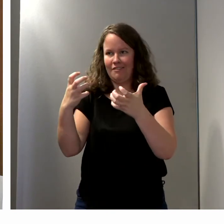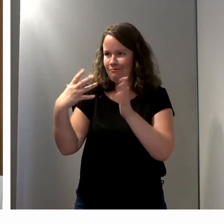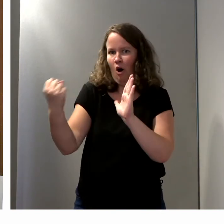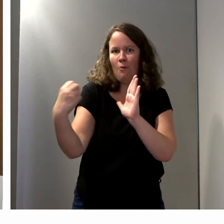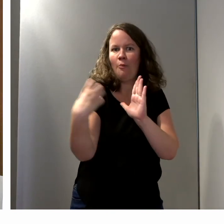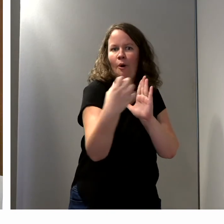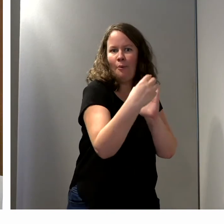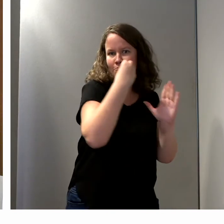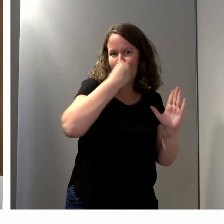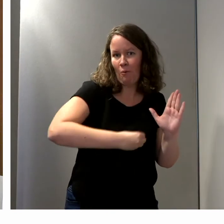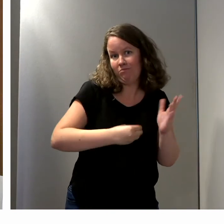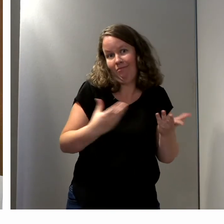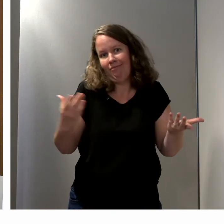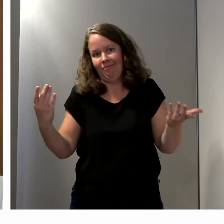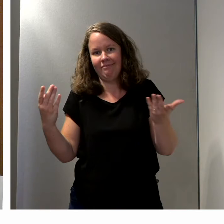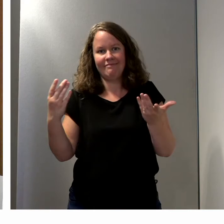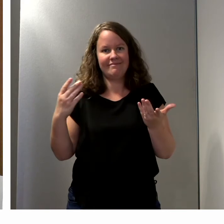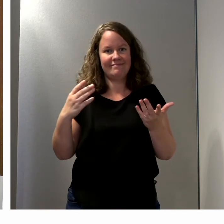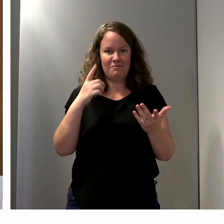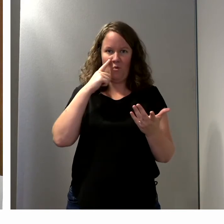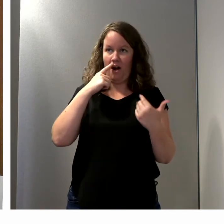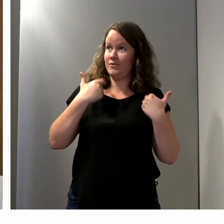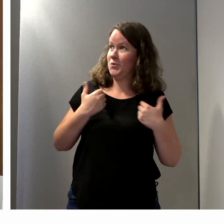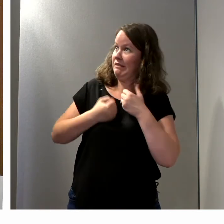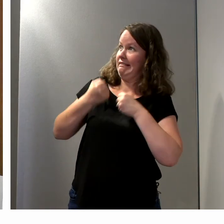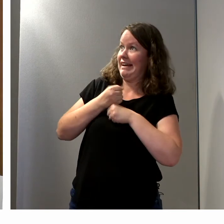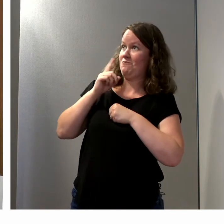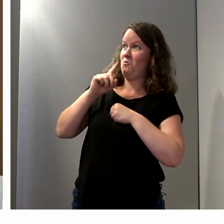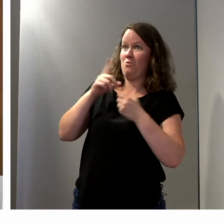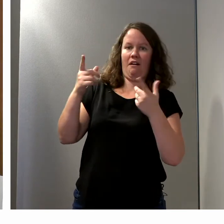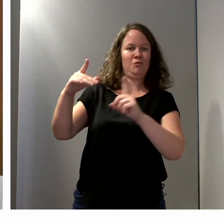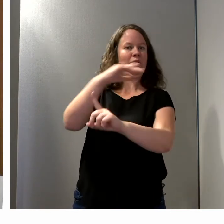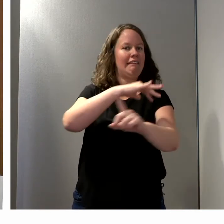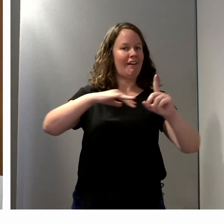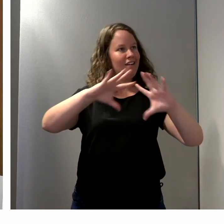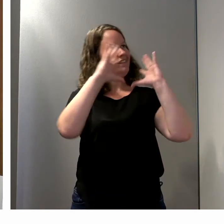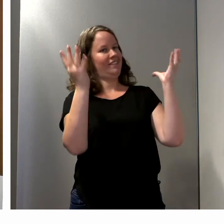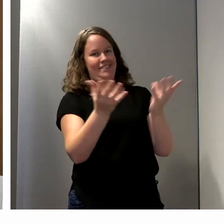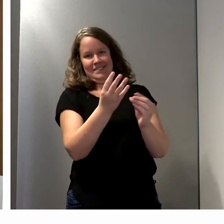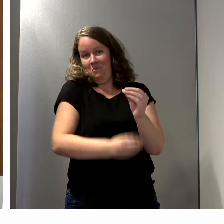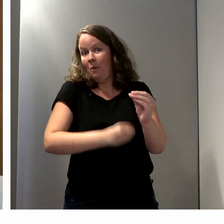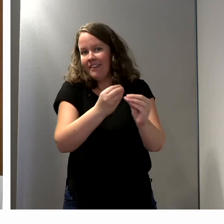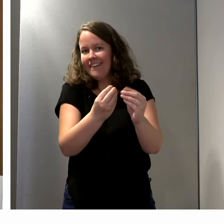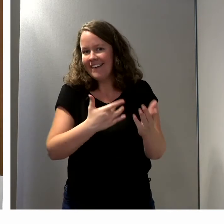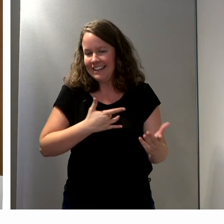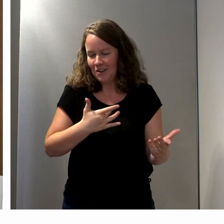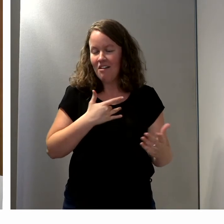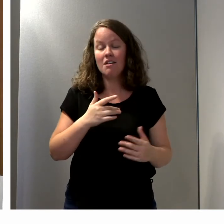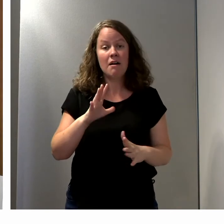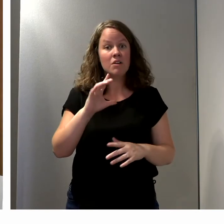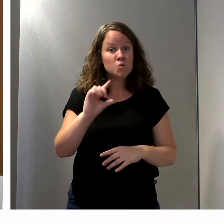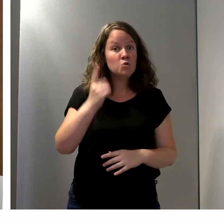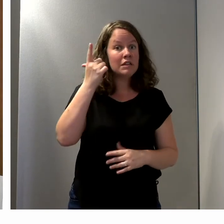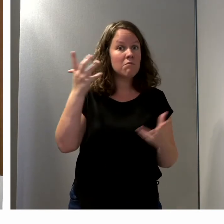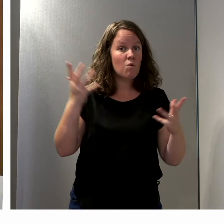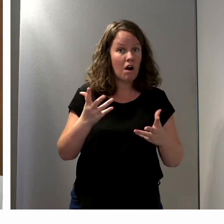et qu'on produit quelque chose pour nos concitoyens, pour le monde. Et ça m'emmène au deuxième point qui est finalement d'aller à la